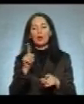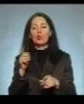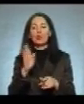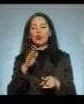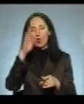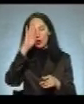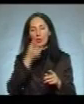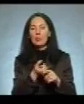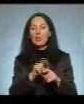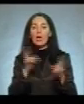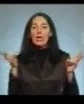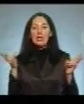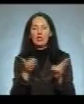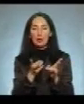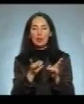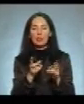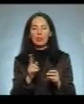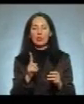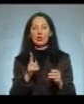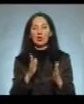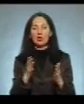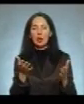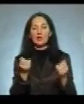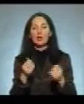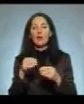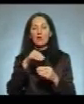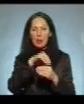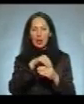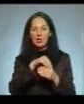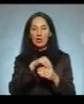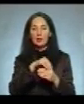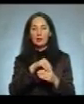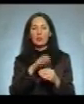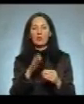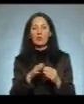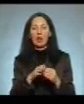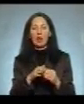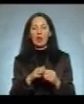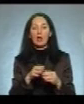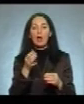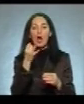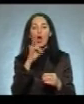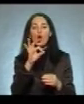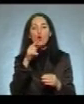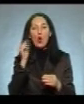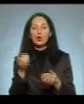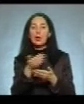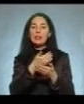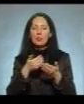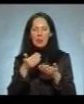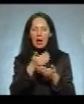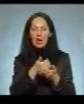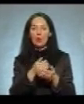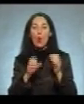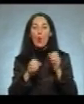хлопцям найнеобхідніше. Щойно забрали вареники в бункер С, йогурти, сметанку,